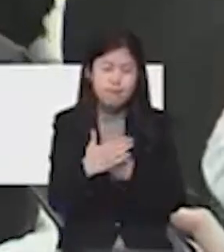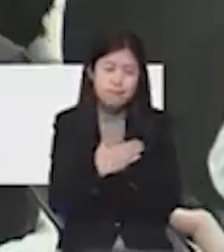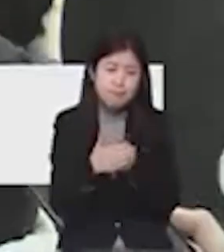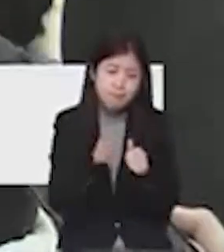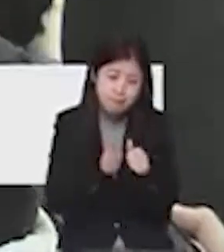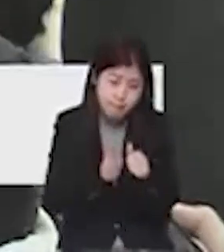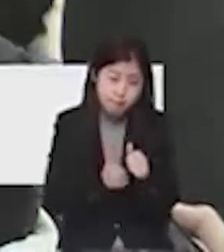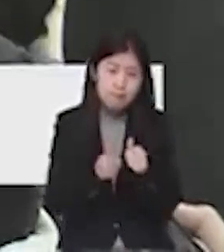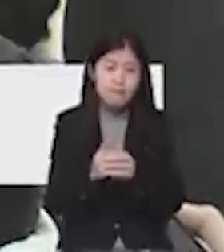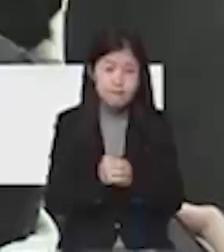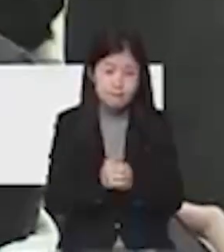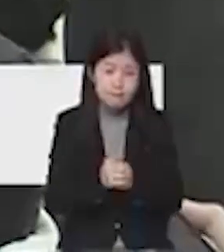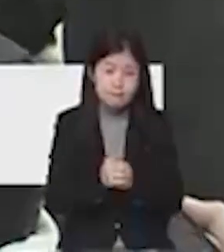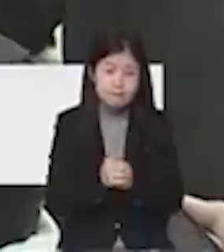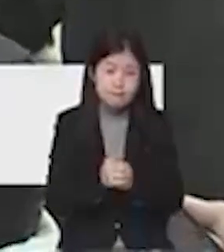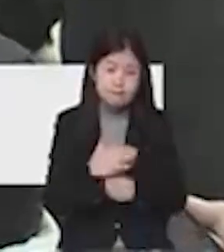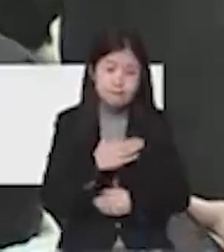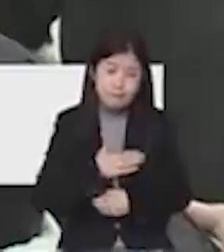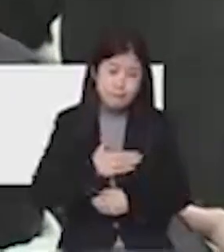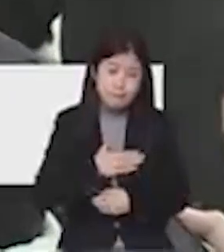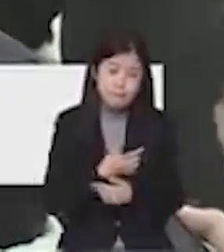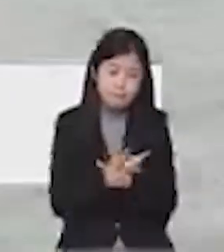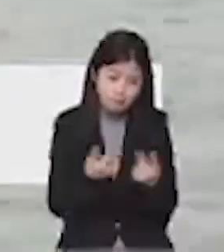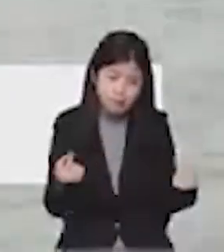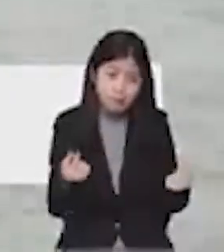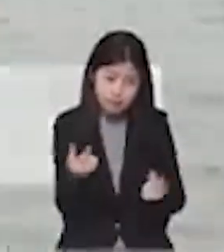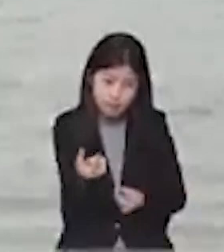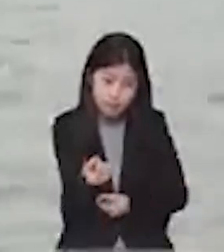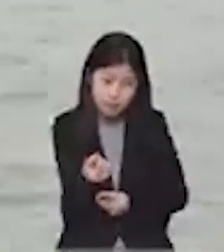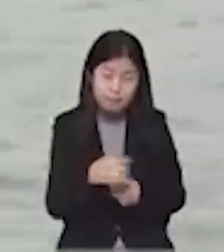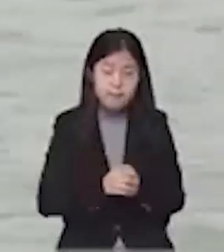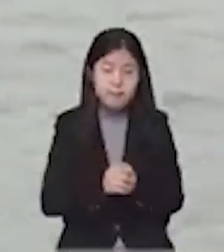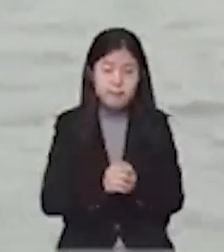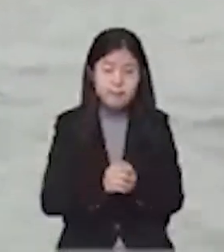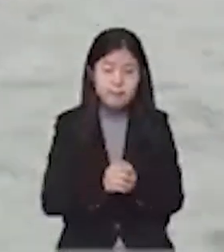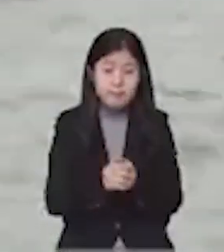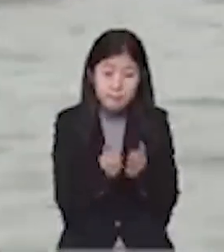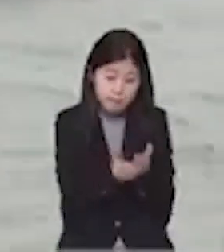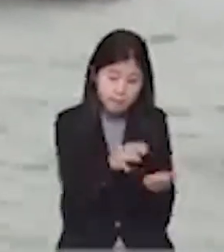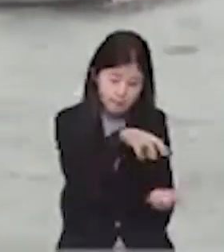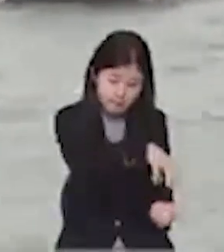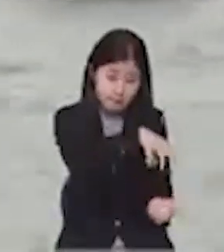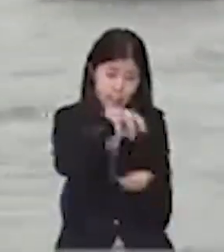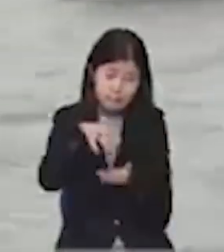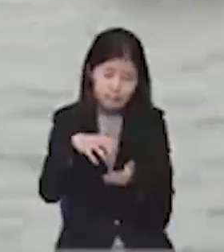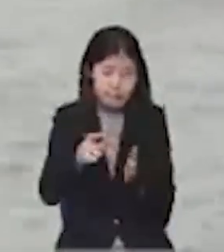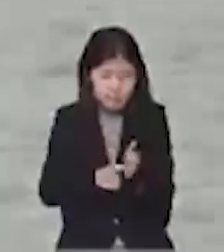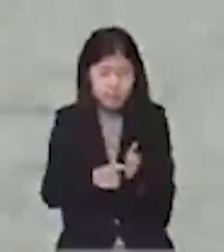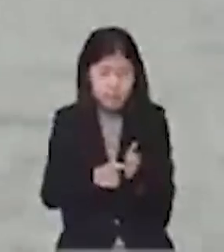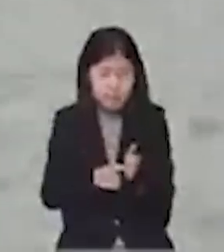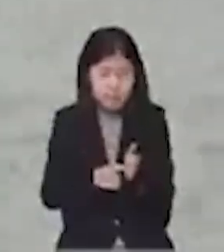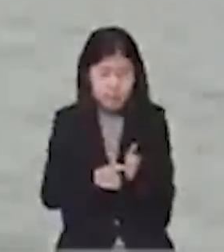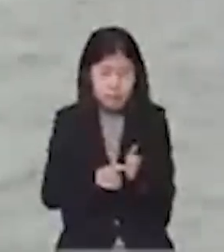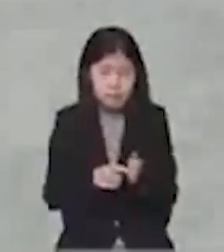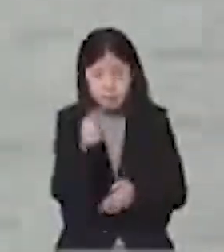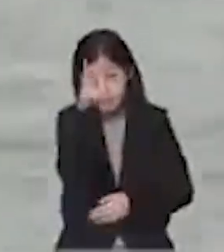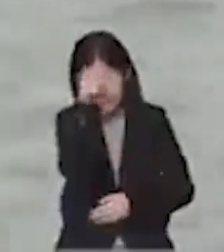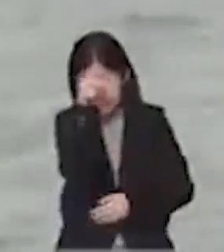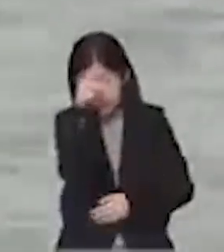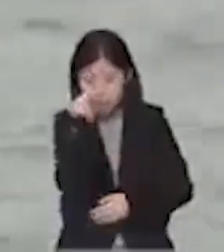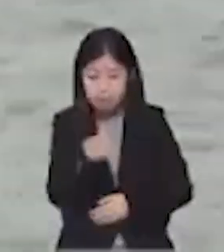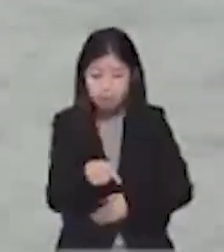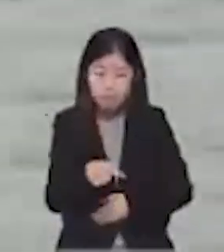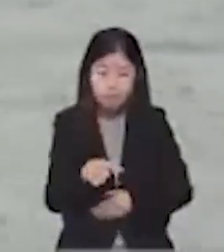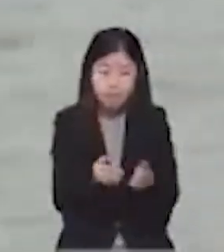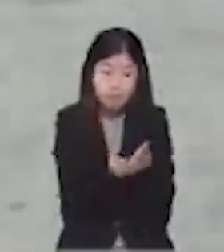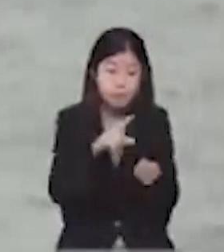바람이죠. 다 똑같은 마음일 것 같아요. 인양 작업도 속도를 내고 있습니다. 해경은 청보호 주변 장애물